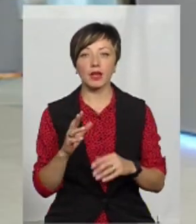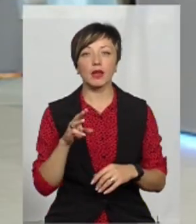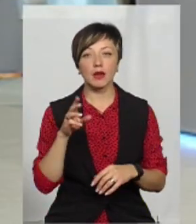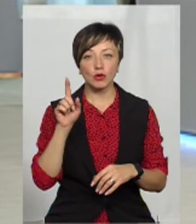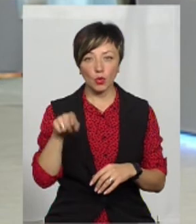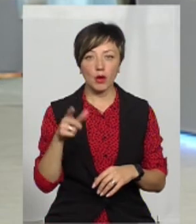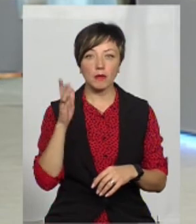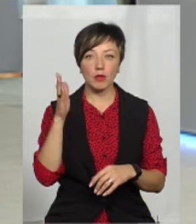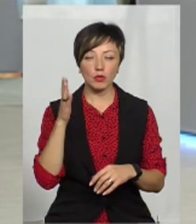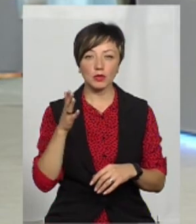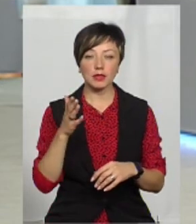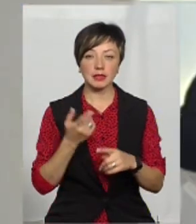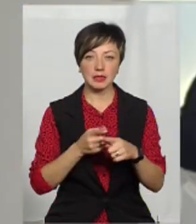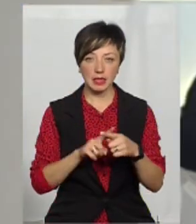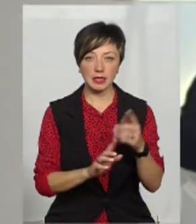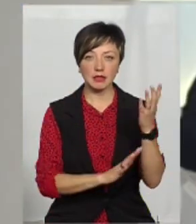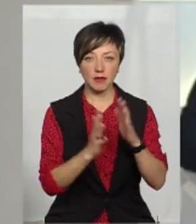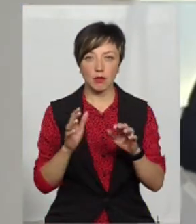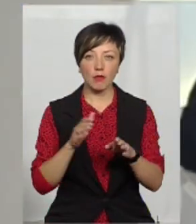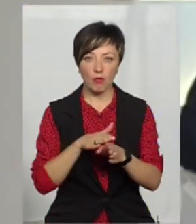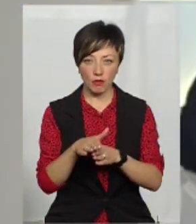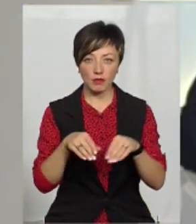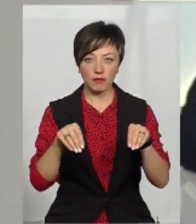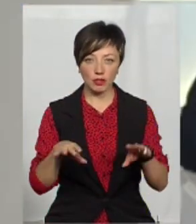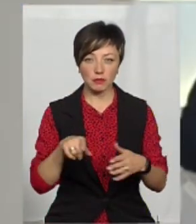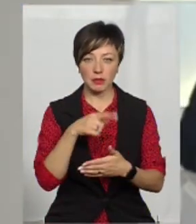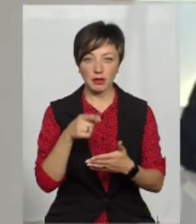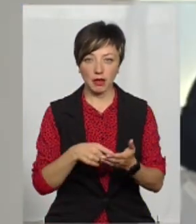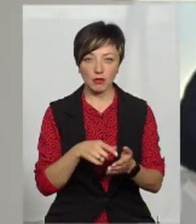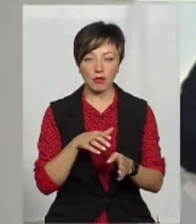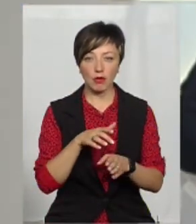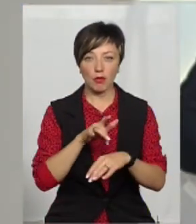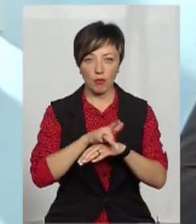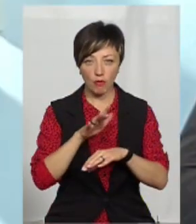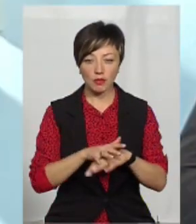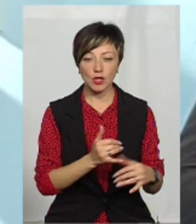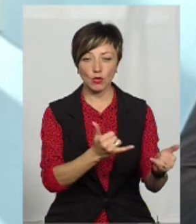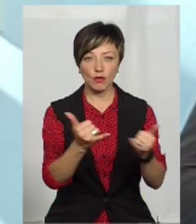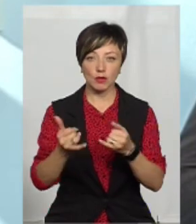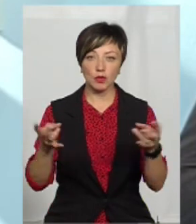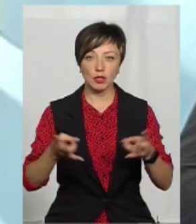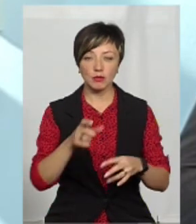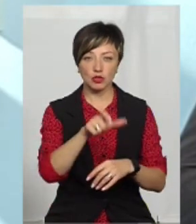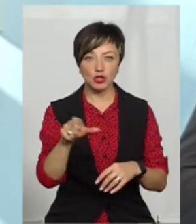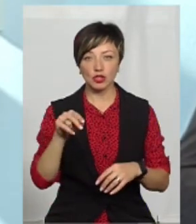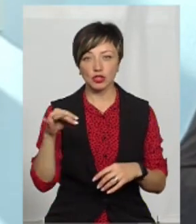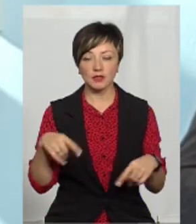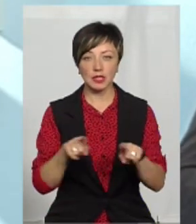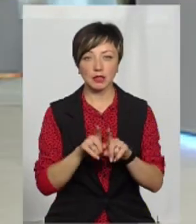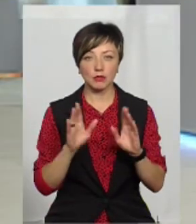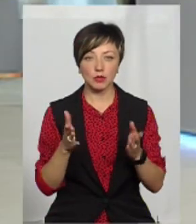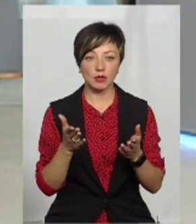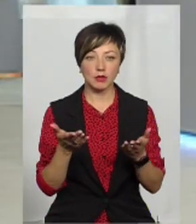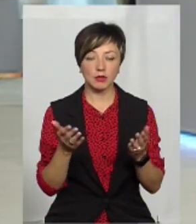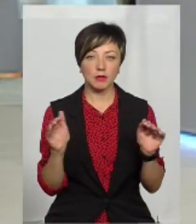той майбутній теоретичний сквер, він повністю вирішить це питання, повністю задовольнить потребу жителів, чи все ж таки це